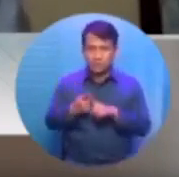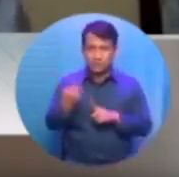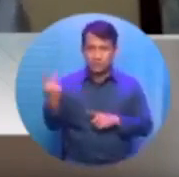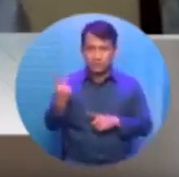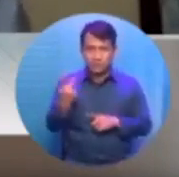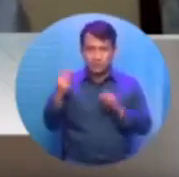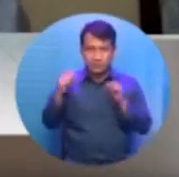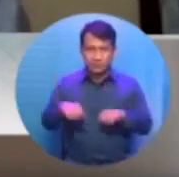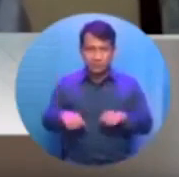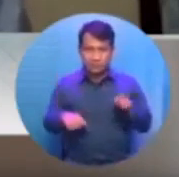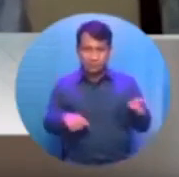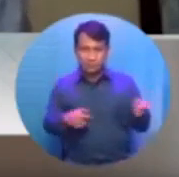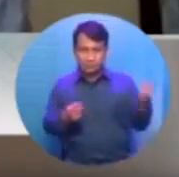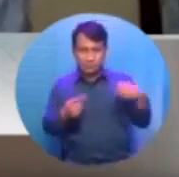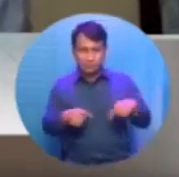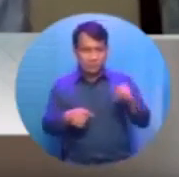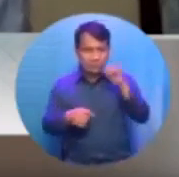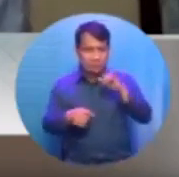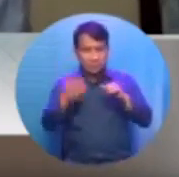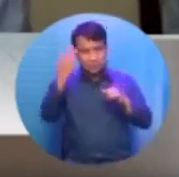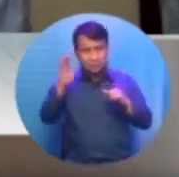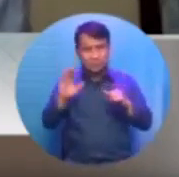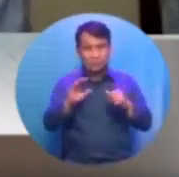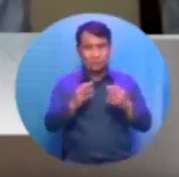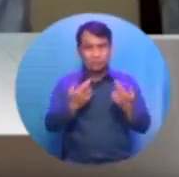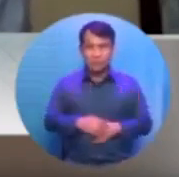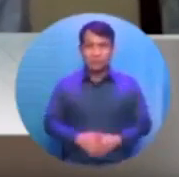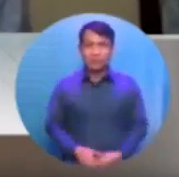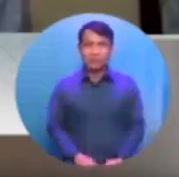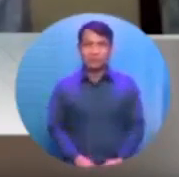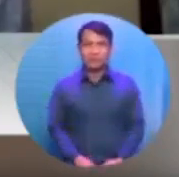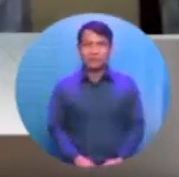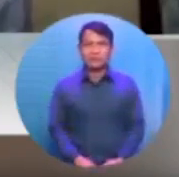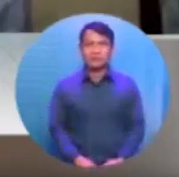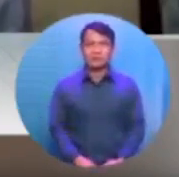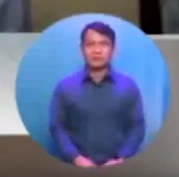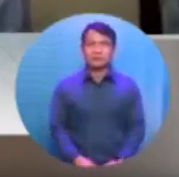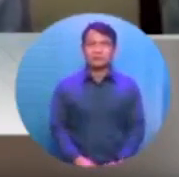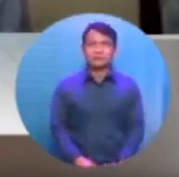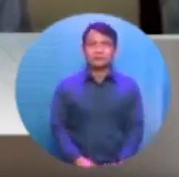kayo. Hindi naman makipag-inuman niya sa hindi niya kakilala o hindi niya close, di ba? Kami, sir,